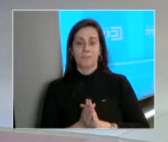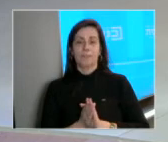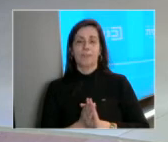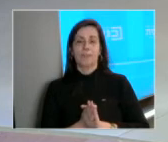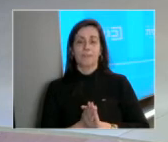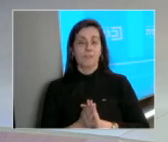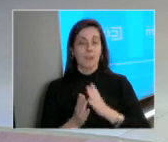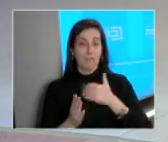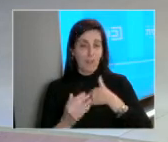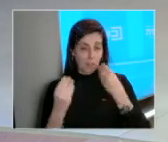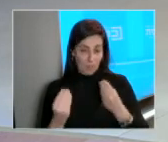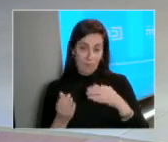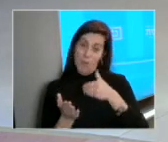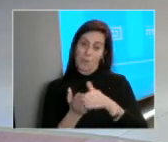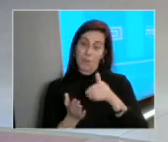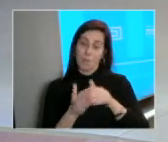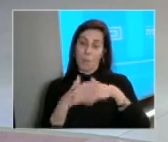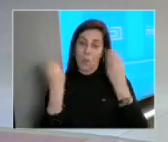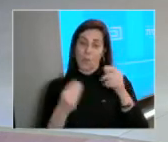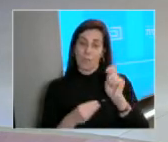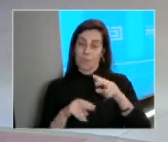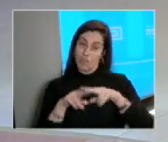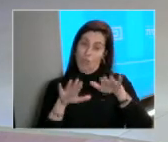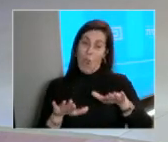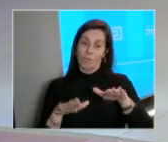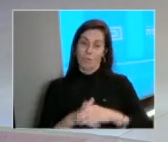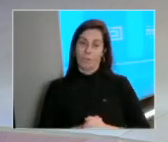בוקר, ואנחנו מיד ממשיכים עם בוקר טוב כנסת, יישארו איתנו עוד כמה שניות.